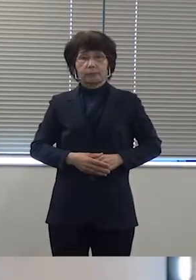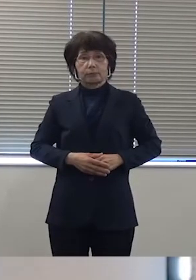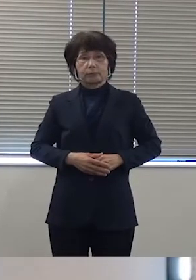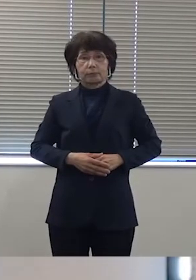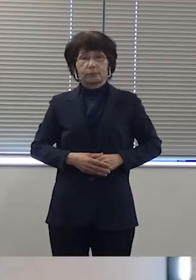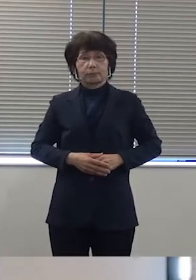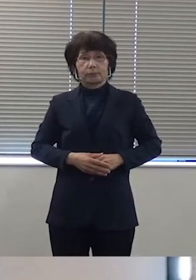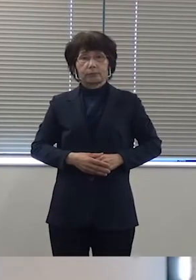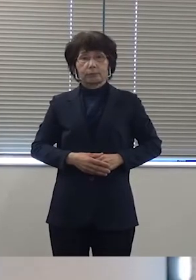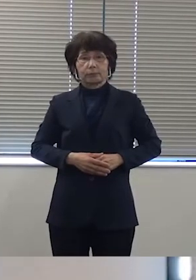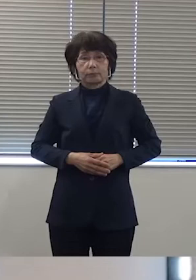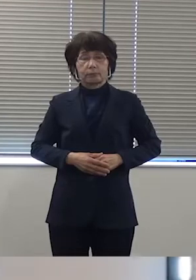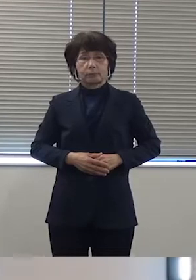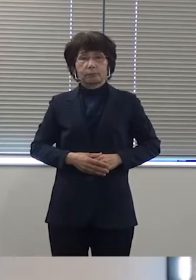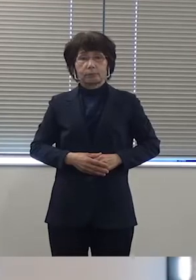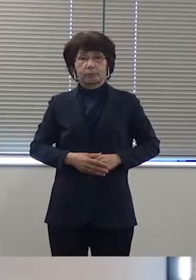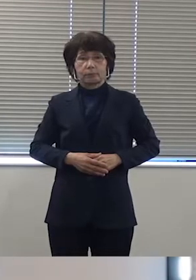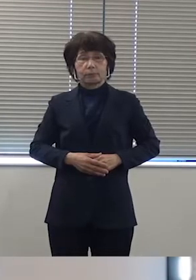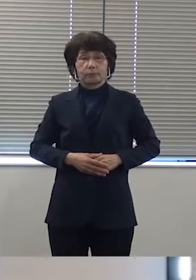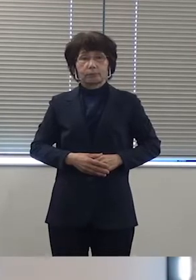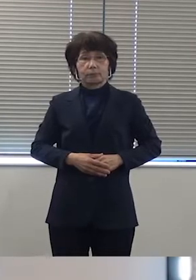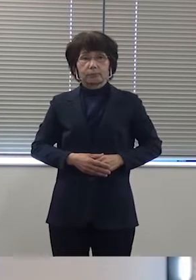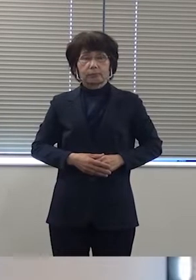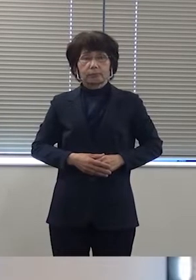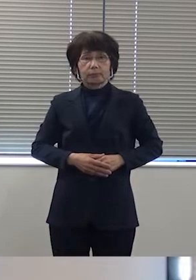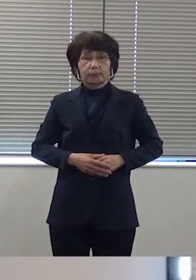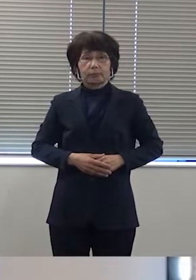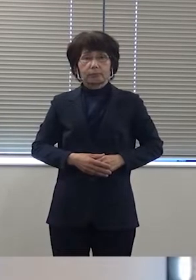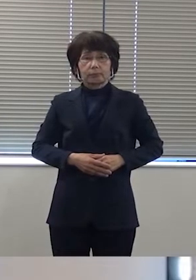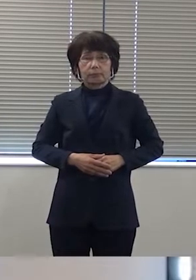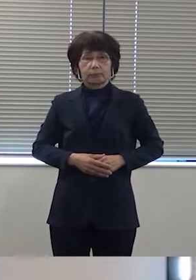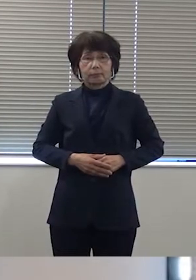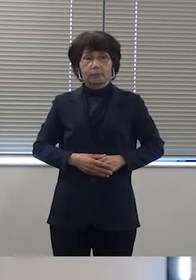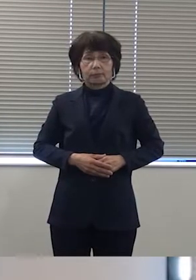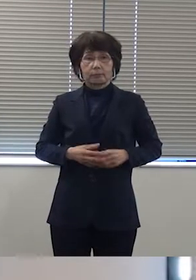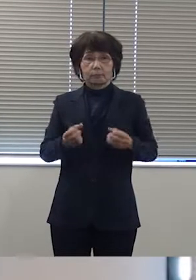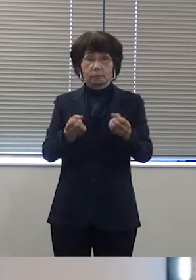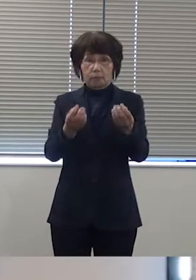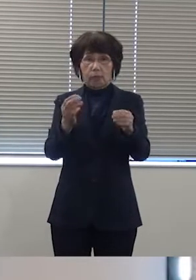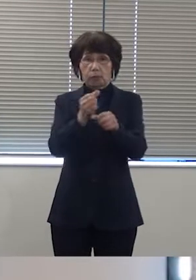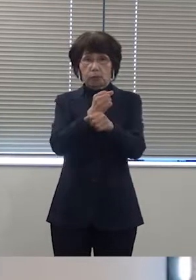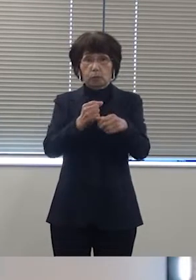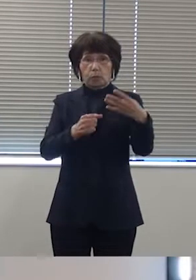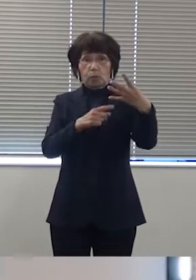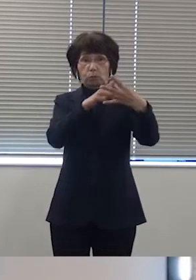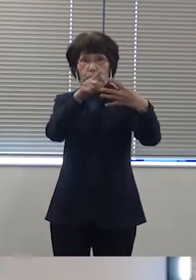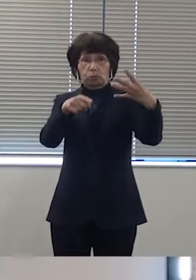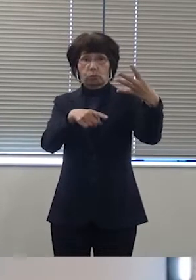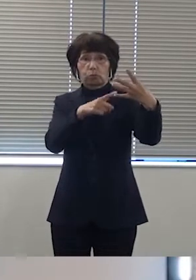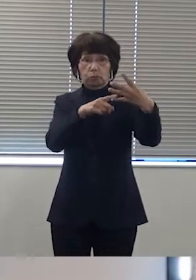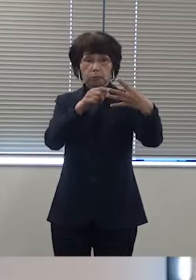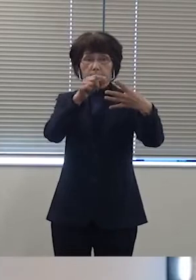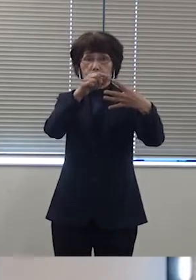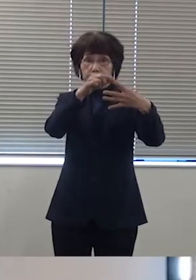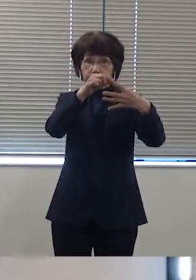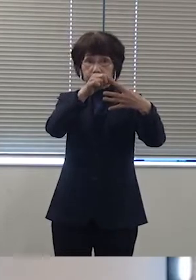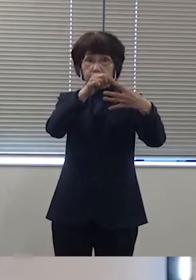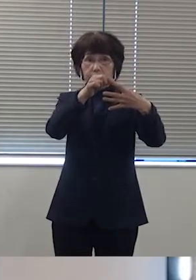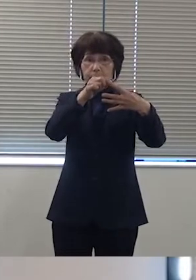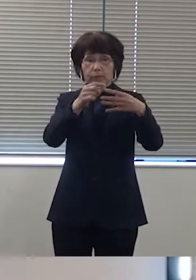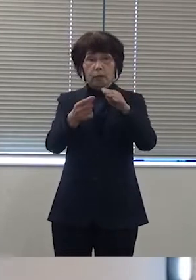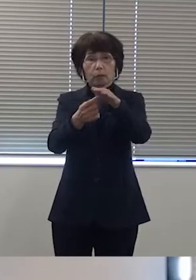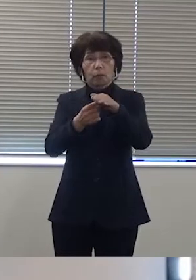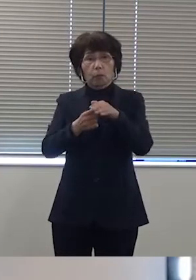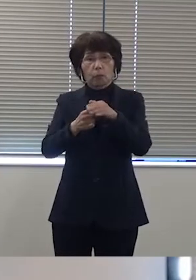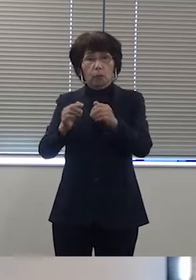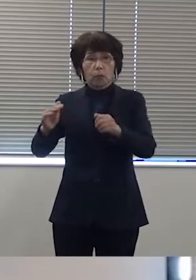24ページ中段に新規と書かれた事業4つ並んでおりますけど、まず上の農業振興地域整備計画策定事業